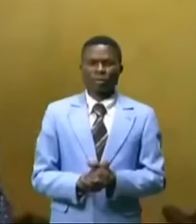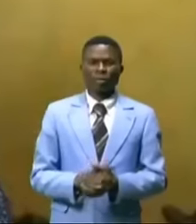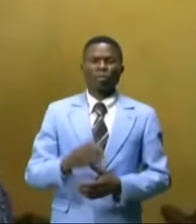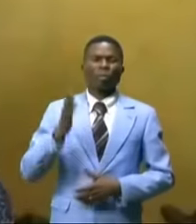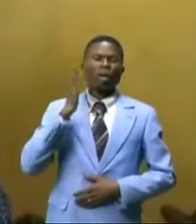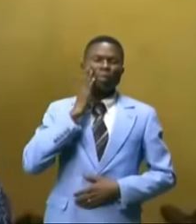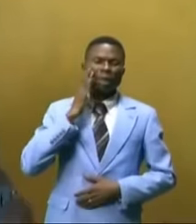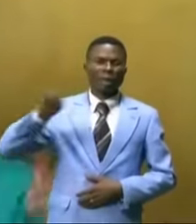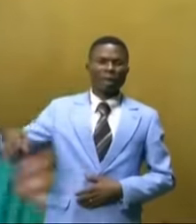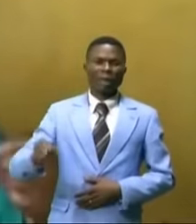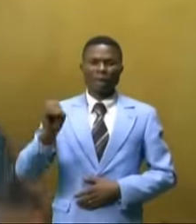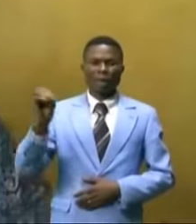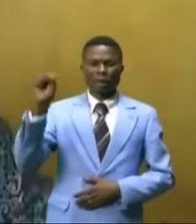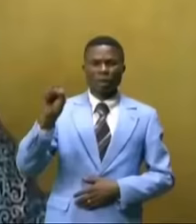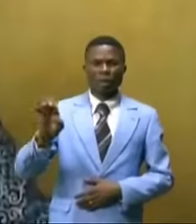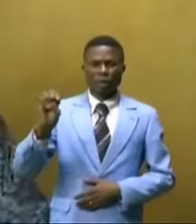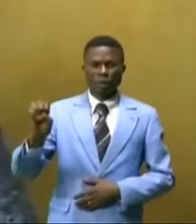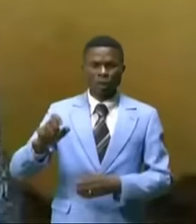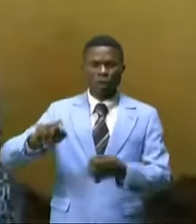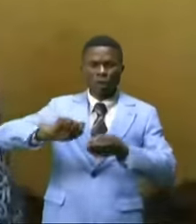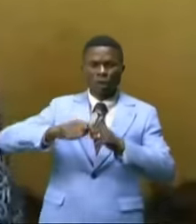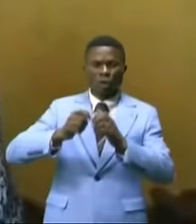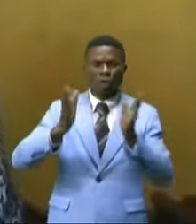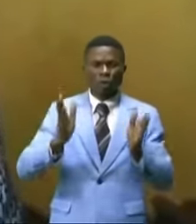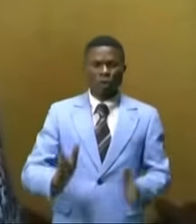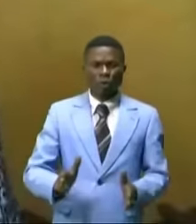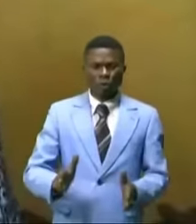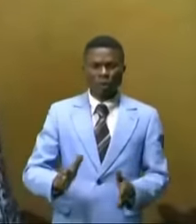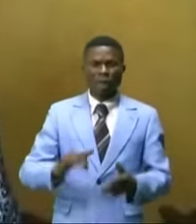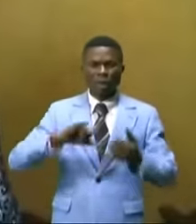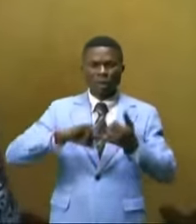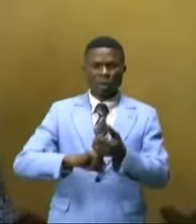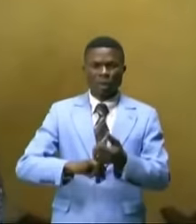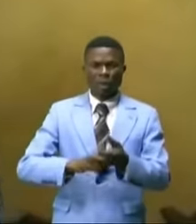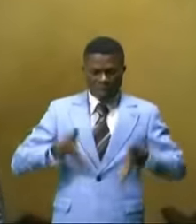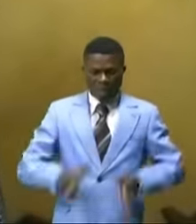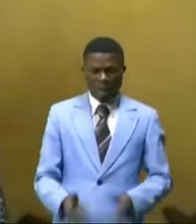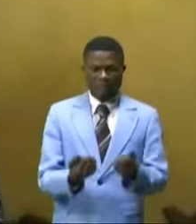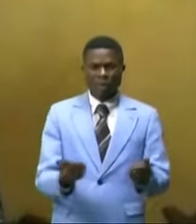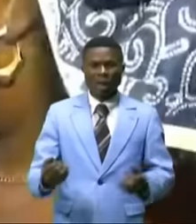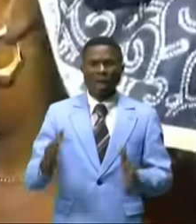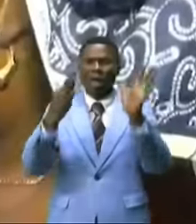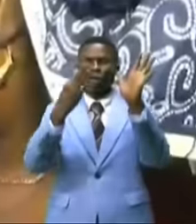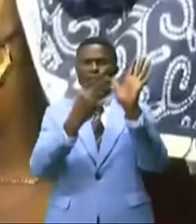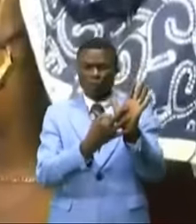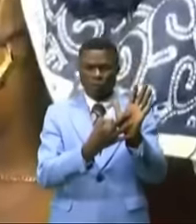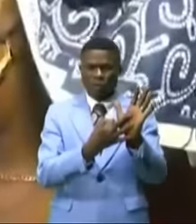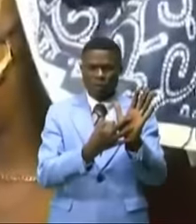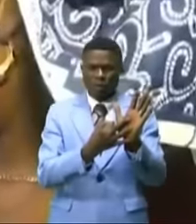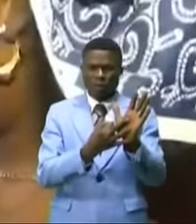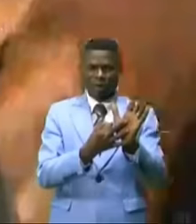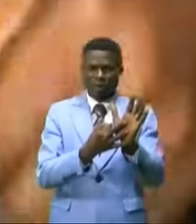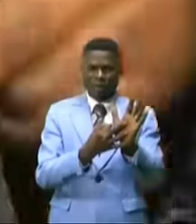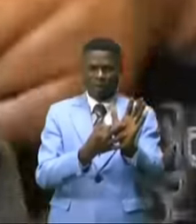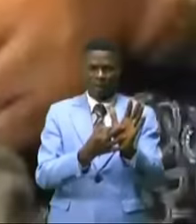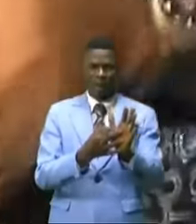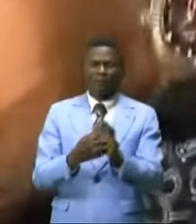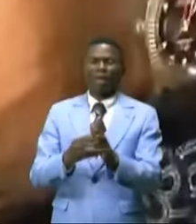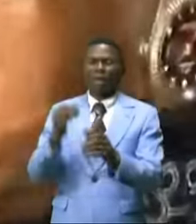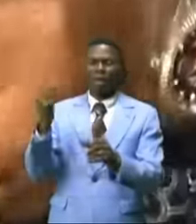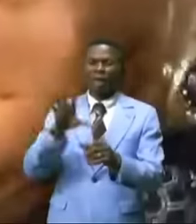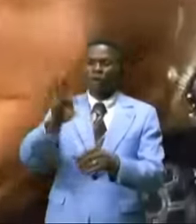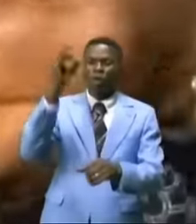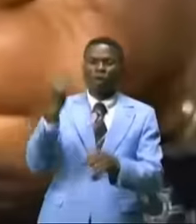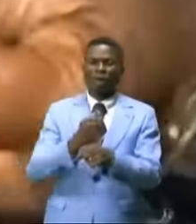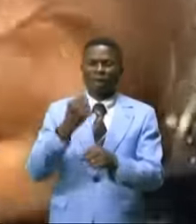Marie-Josée Tchamandala, cordonnier de son état, mariée et mère de 8 enfants, est tombée sous le charme de la cordonnerie